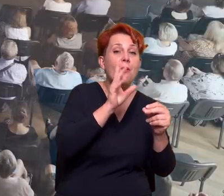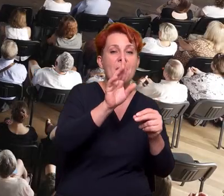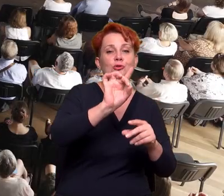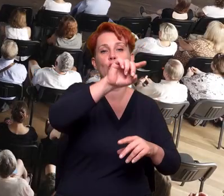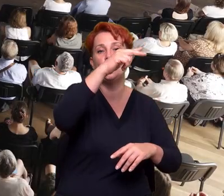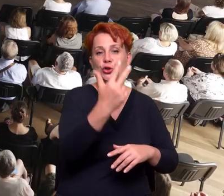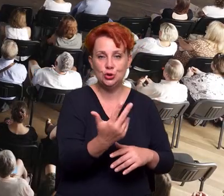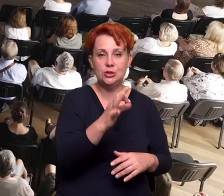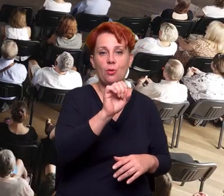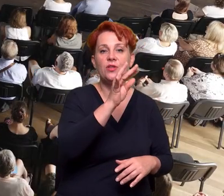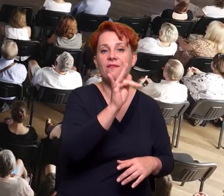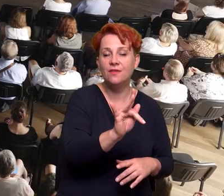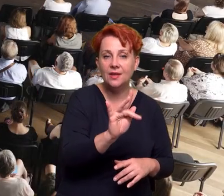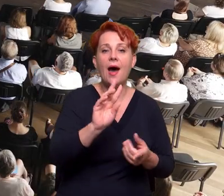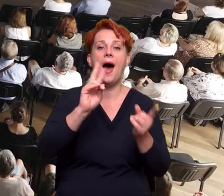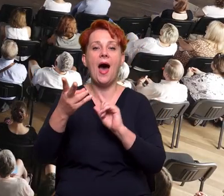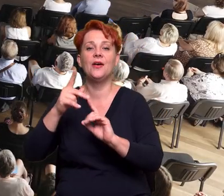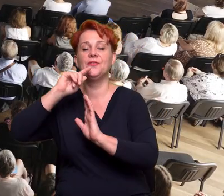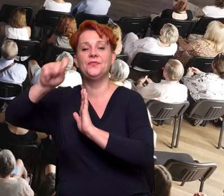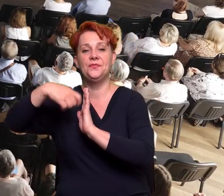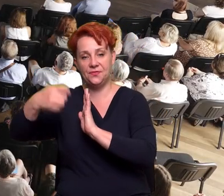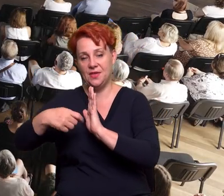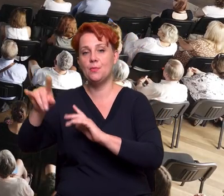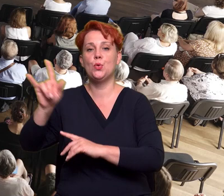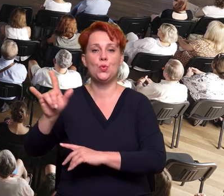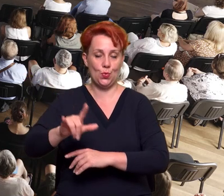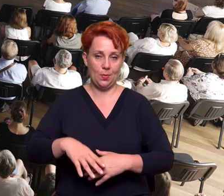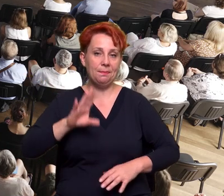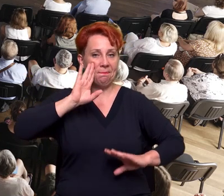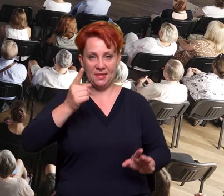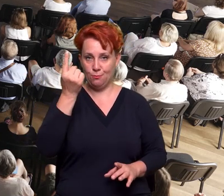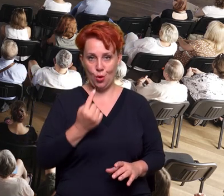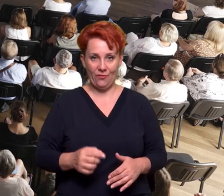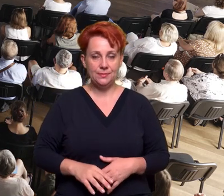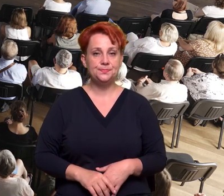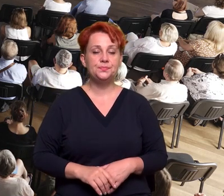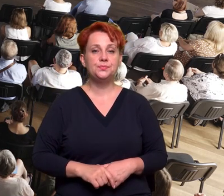na Spotify, a zapis wideo na profilu Gojki 3 na YouTubie.